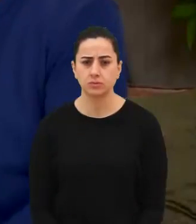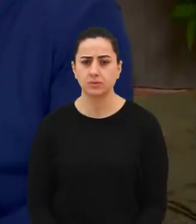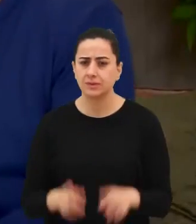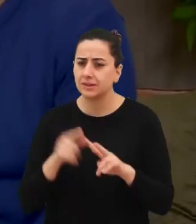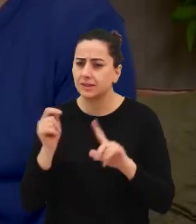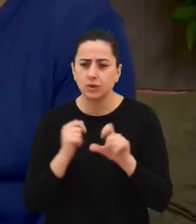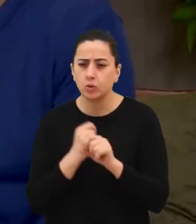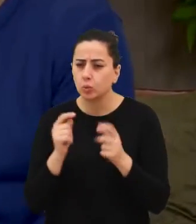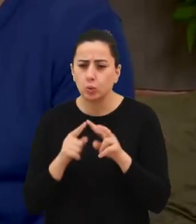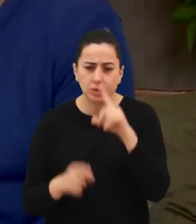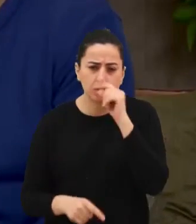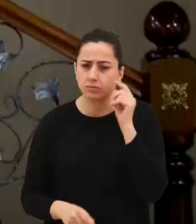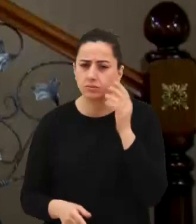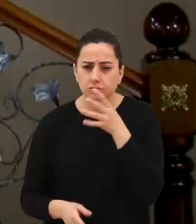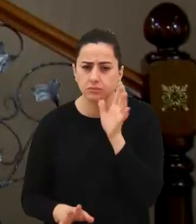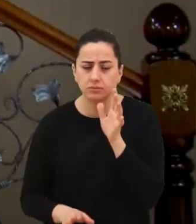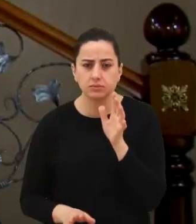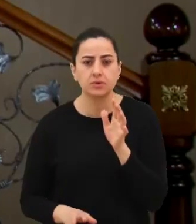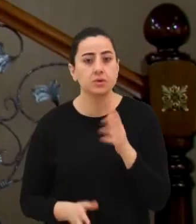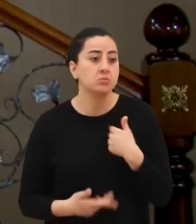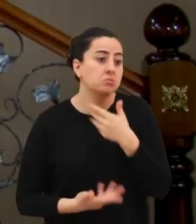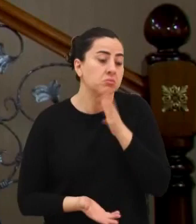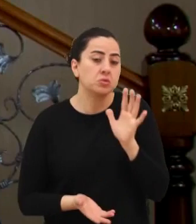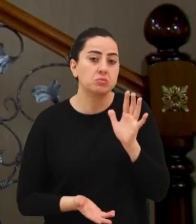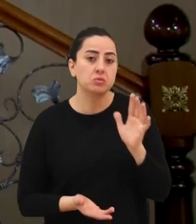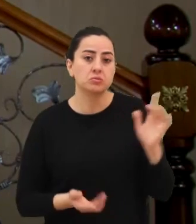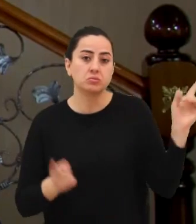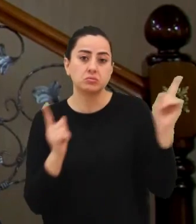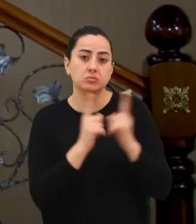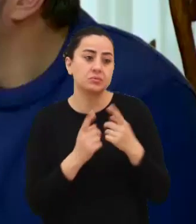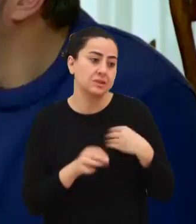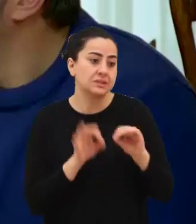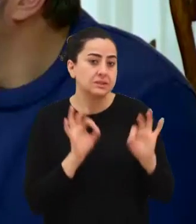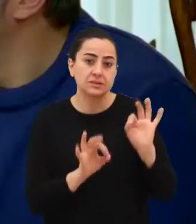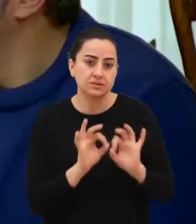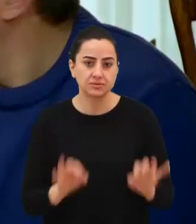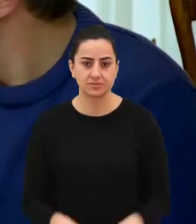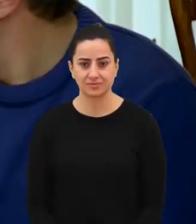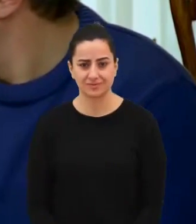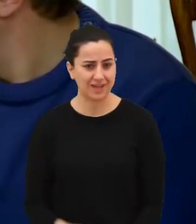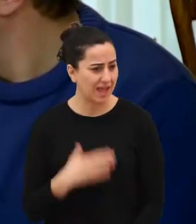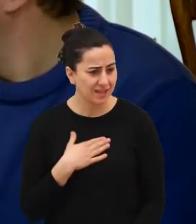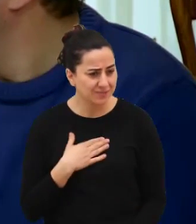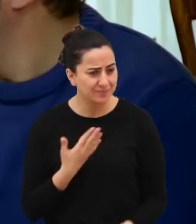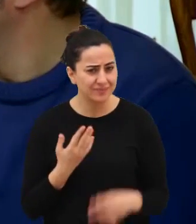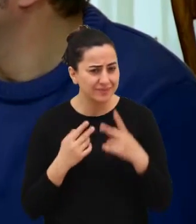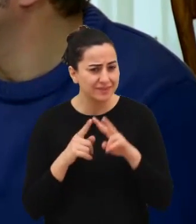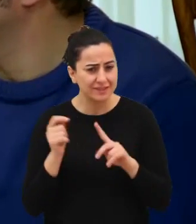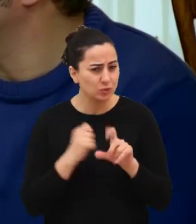Nilgün Hanım kim, ne için görüşmek istiyormuş? Vallahi ben de bilmiyorum. GBT'sine bakmadım yani. Hayatım, kim bu Nilgün